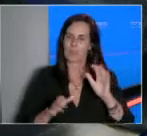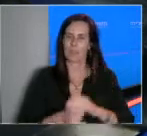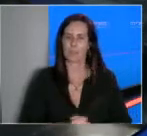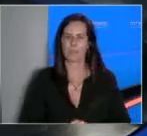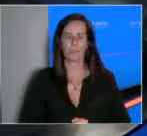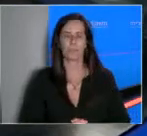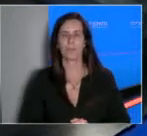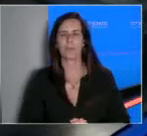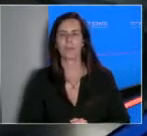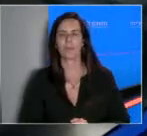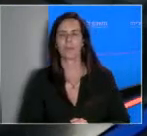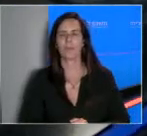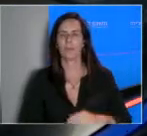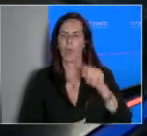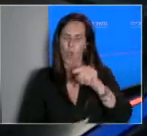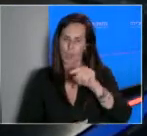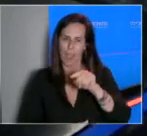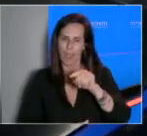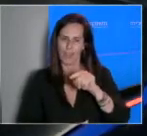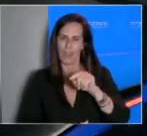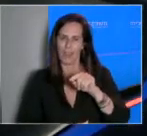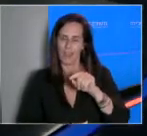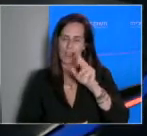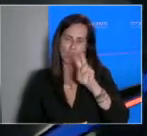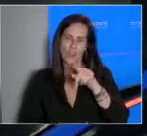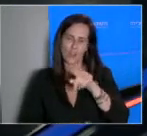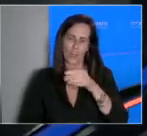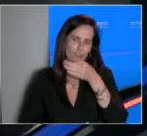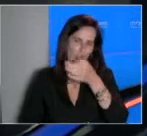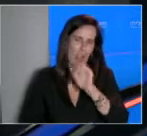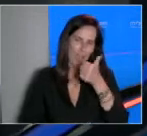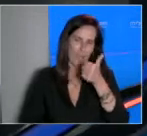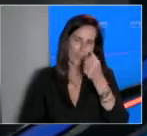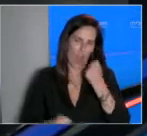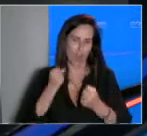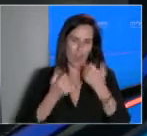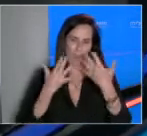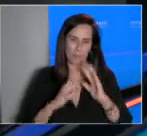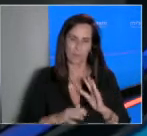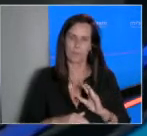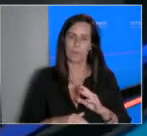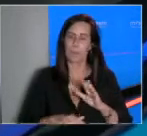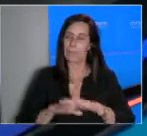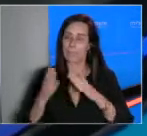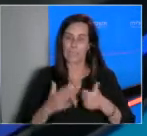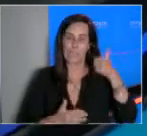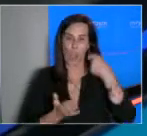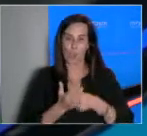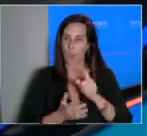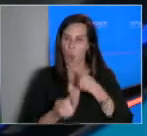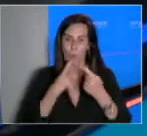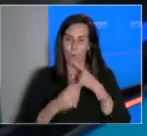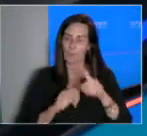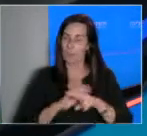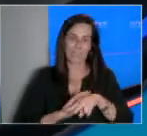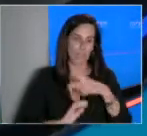ציפי. ברוך השם, בסדר גמור, מוטרף בימים אלה, אבל בסדר. אוקיי, אני שמח. ציפי, תראי, אותך אני מעמיד בפני הנקודה אולי הכי כואבת בסיפור הזה. שימי לב, מצד אחד שר האוצר לא מדבר,